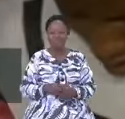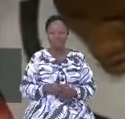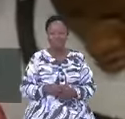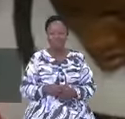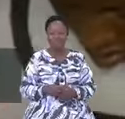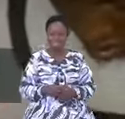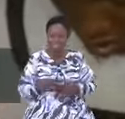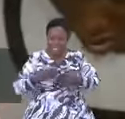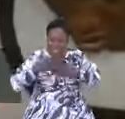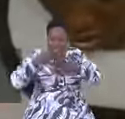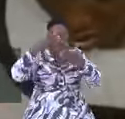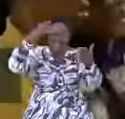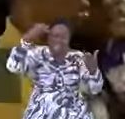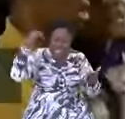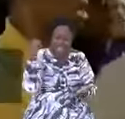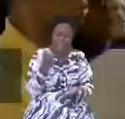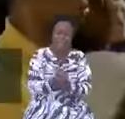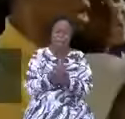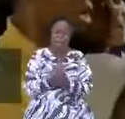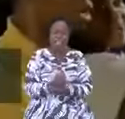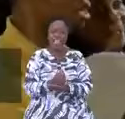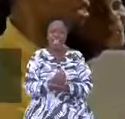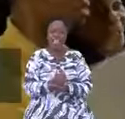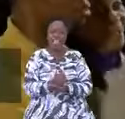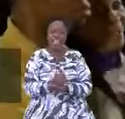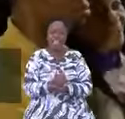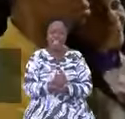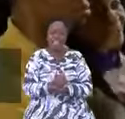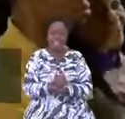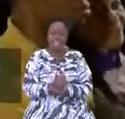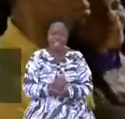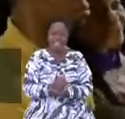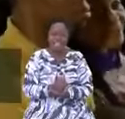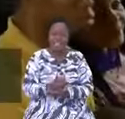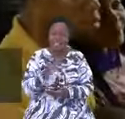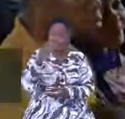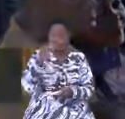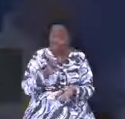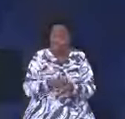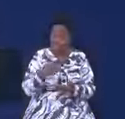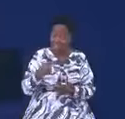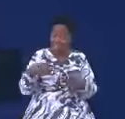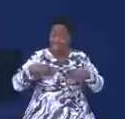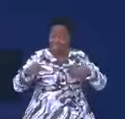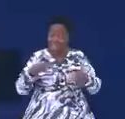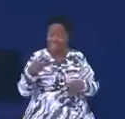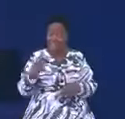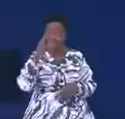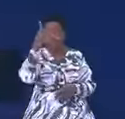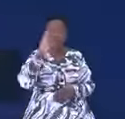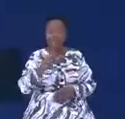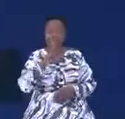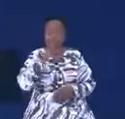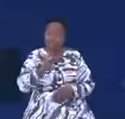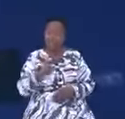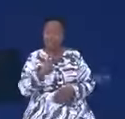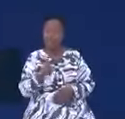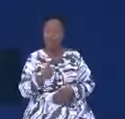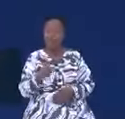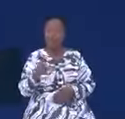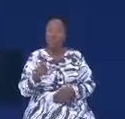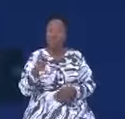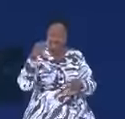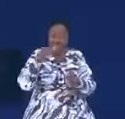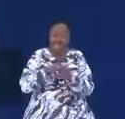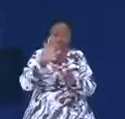non à fait que la guérison de dieu soit défini est certaine dans ta vie au nom